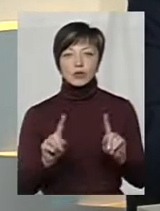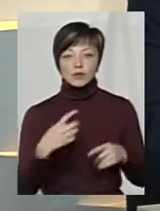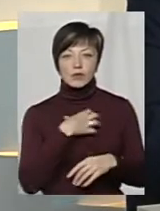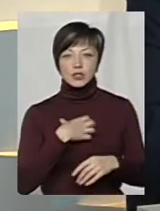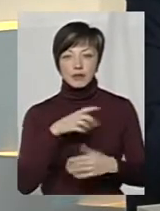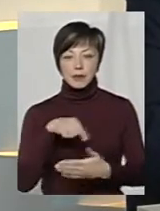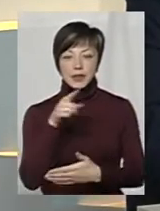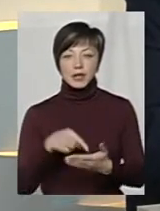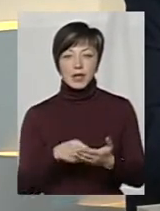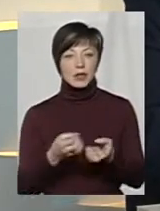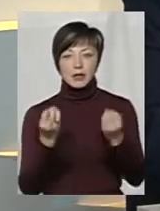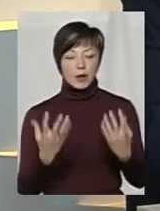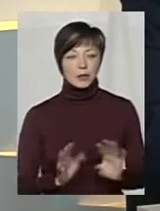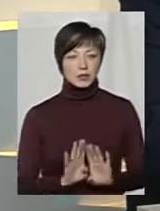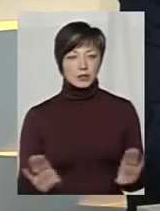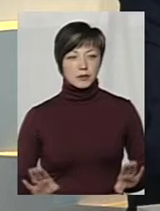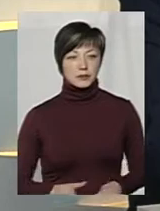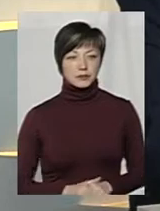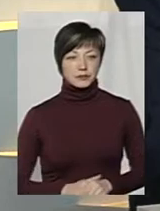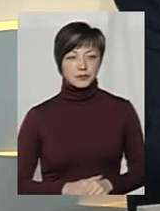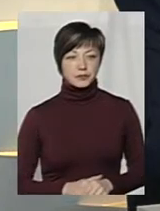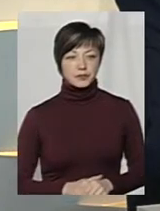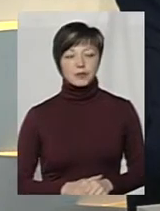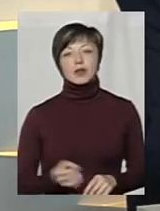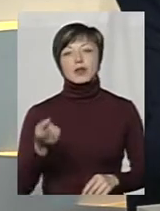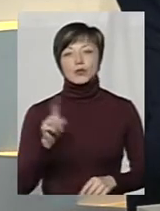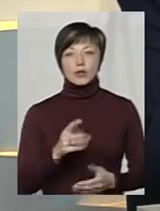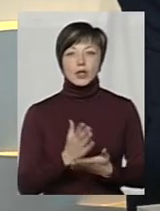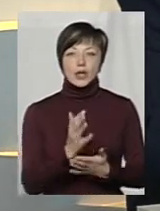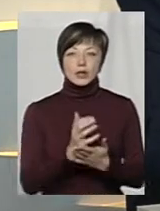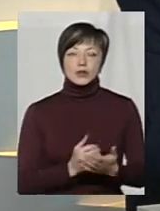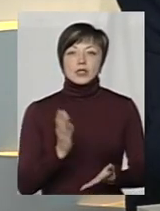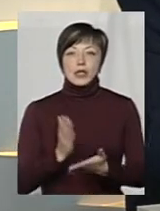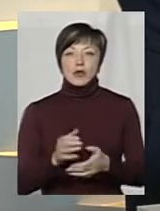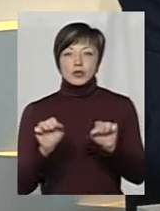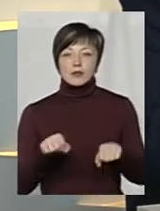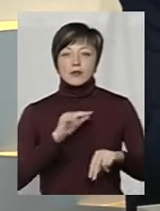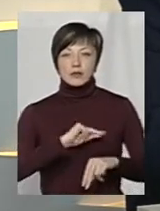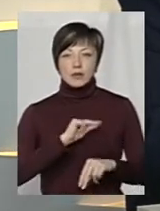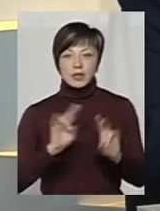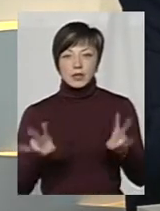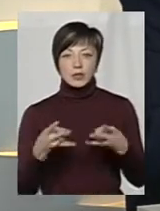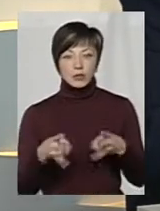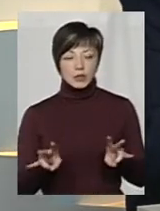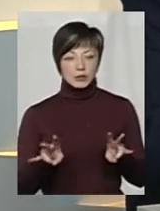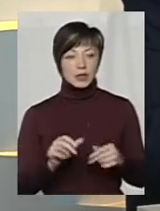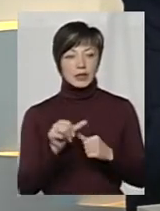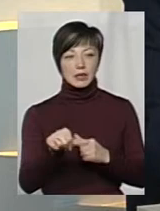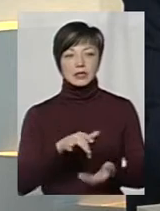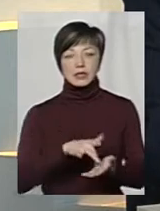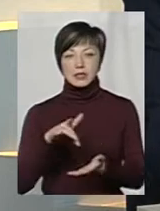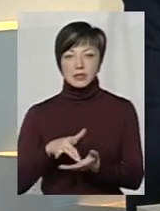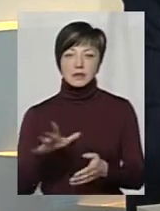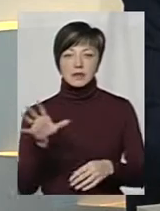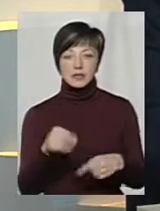важливе питання, і воно непросте. Тому є ресурс, є можливість працювати, не потрібно, тобто децентралізація від